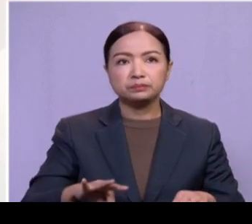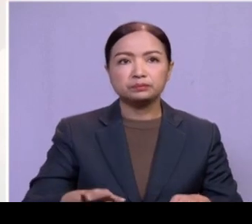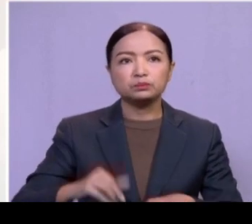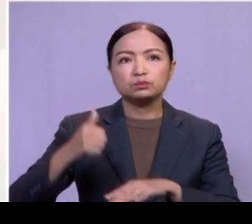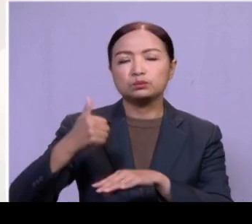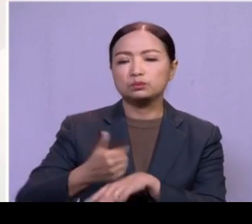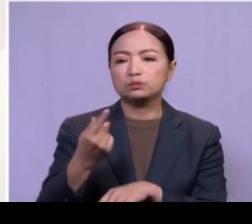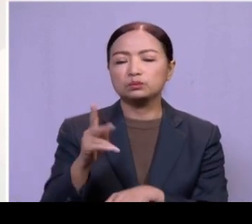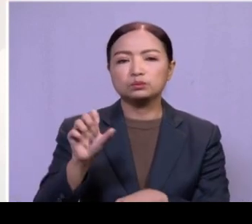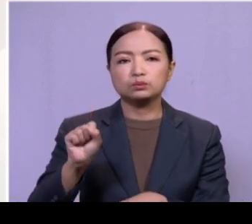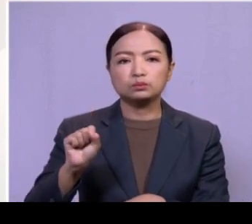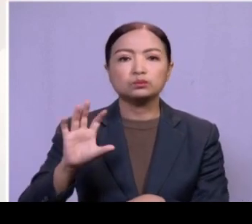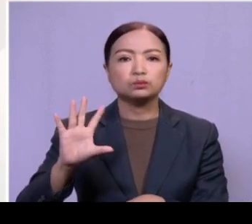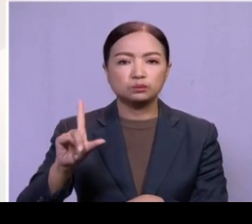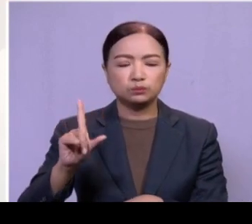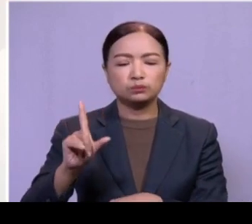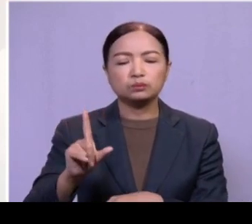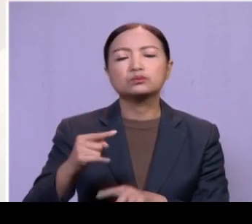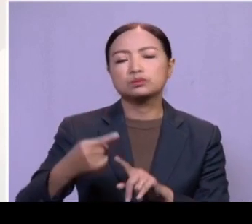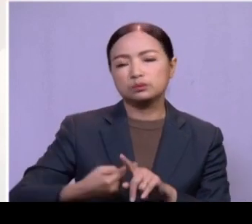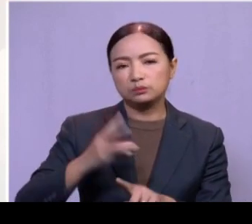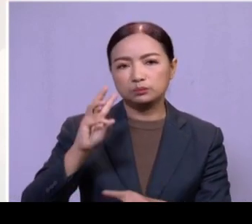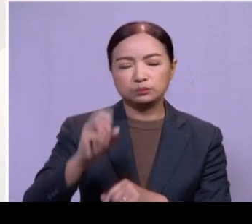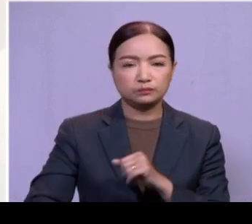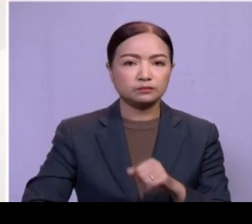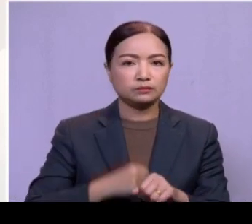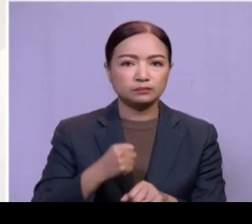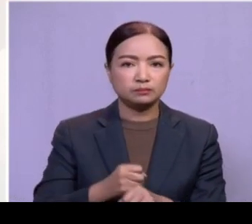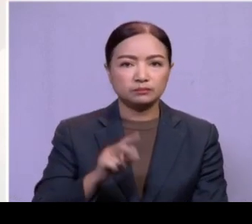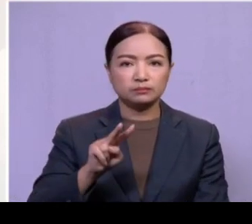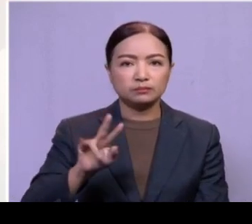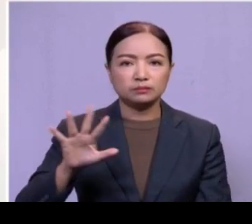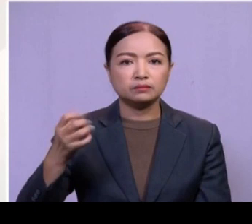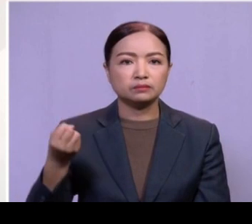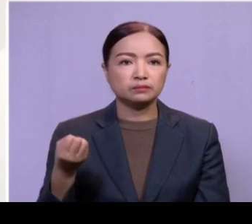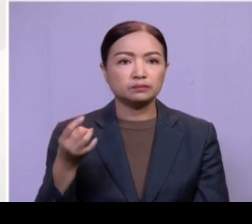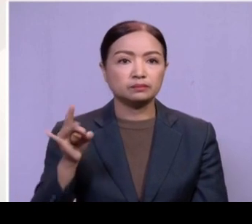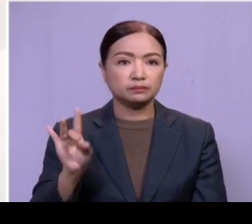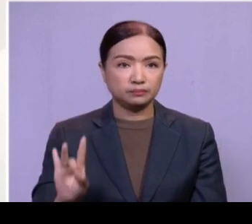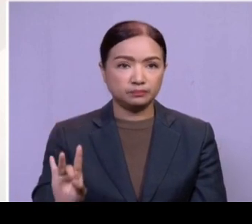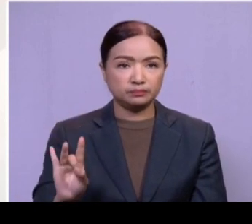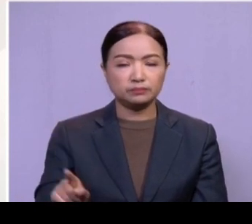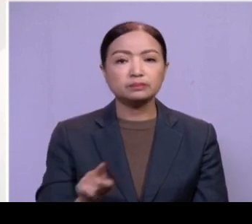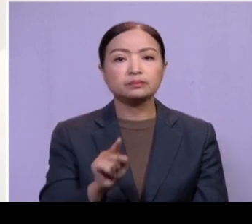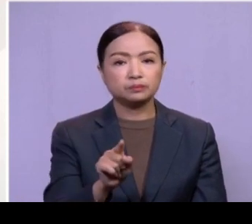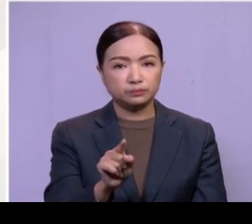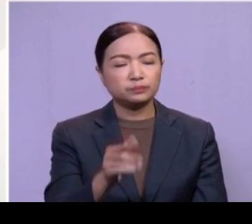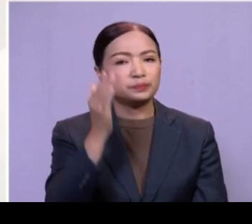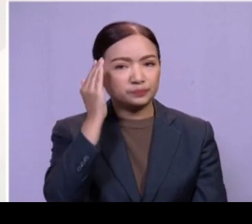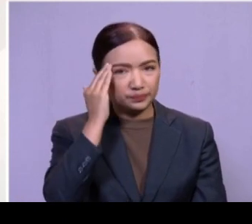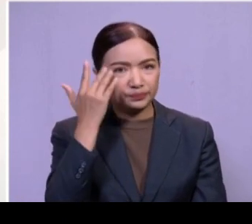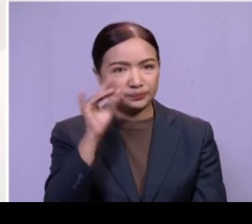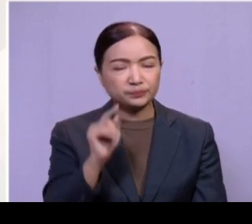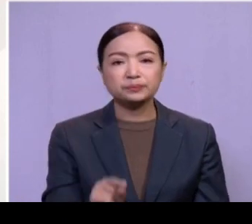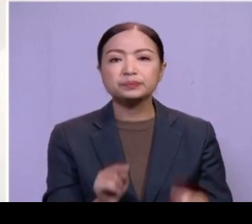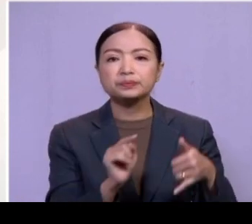คสช 25มิถุนายน2558แล้วเป็นที่เราทราบกันดีเลย